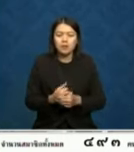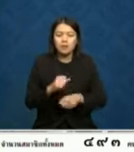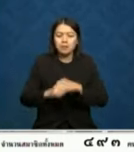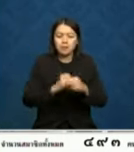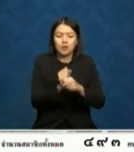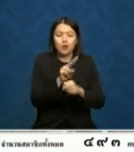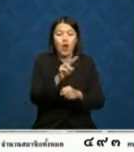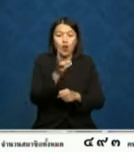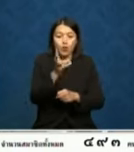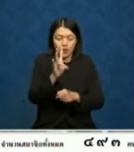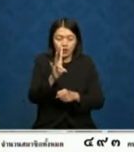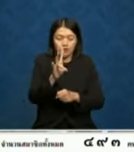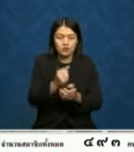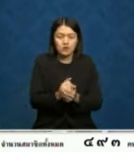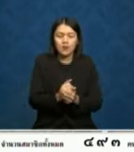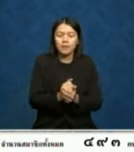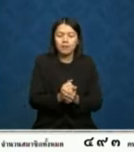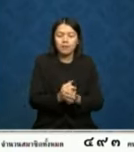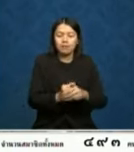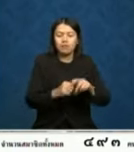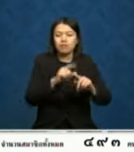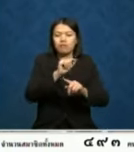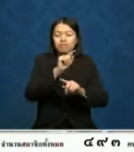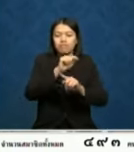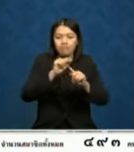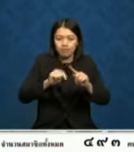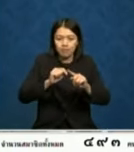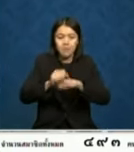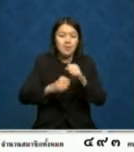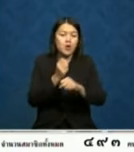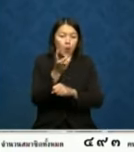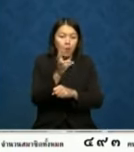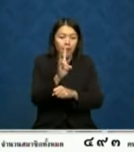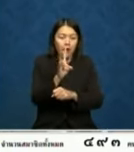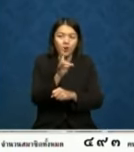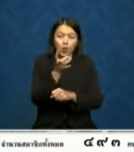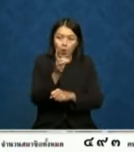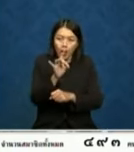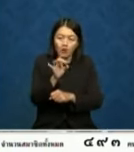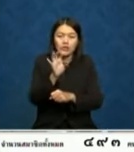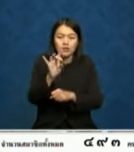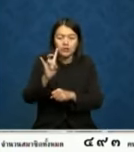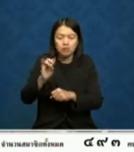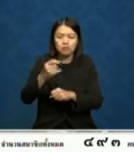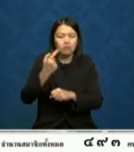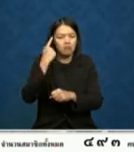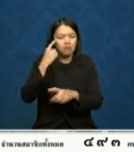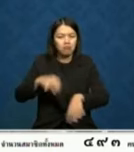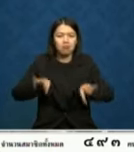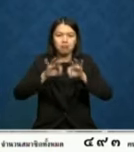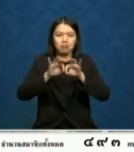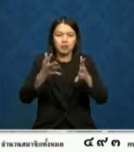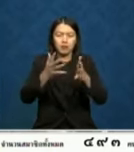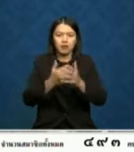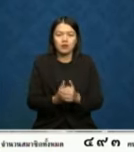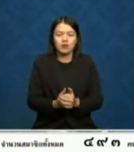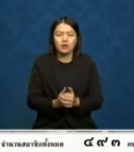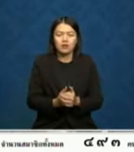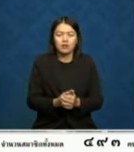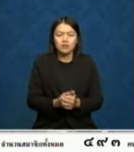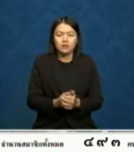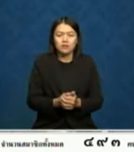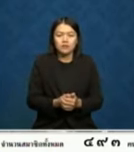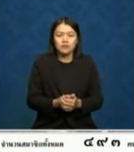2567นะครับมีอยู่ 20%แต่ปี 68 69 70เรื่องนี้กลับไม่มีความสำคัญและก็ไม่ได้มี